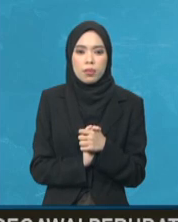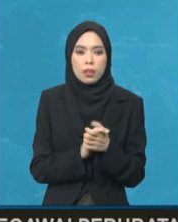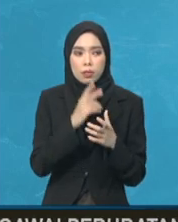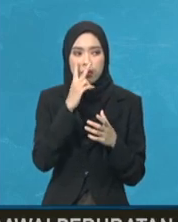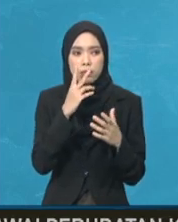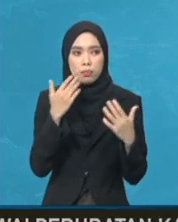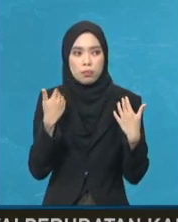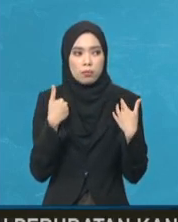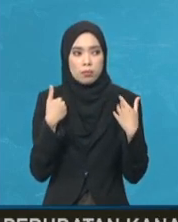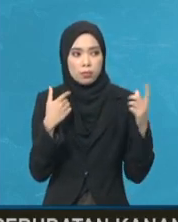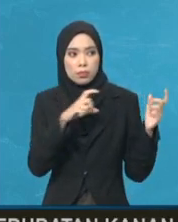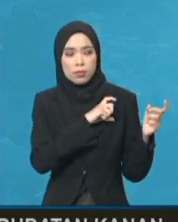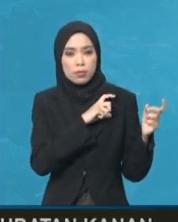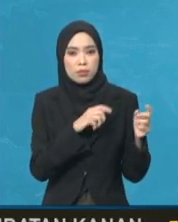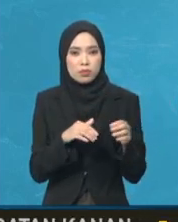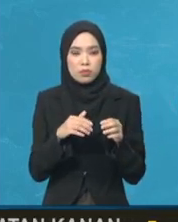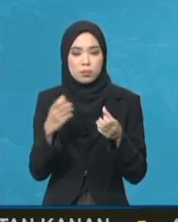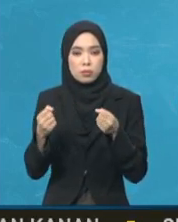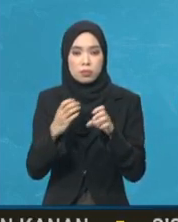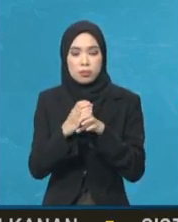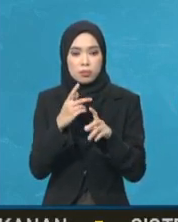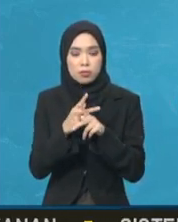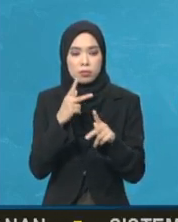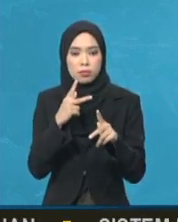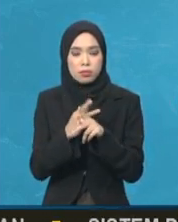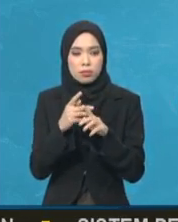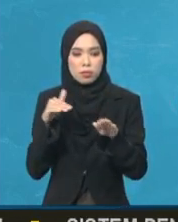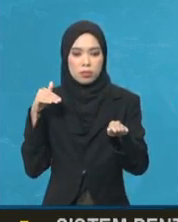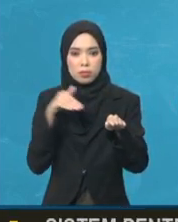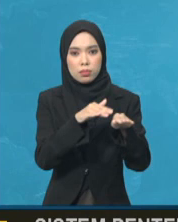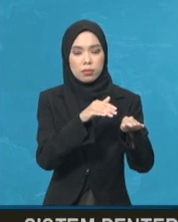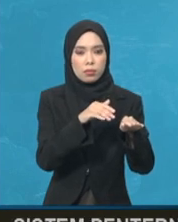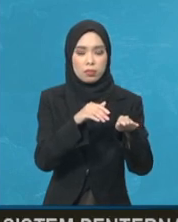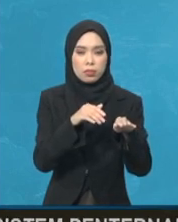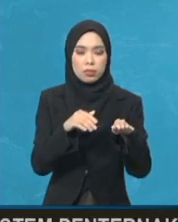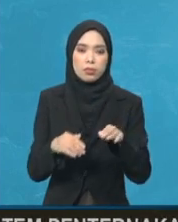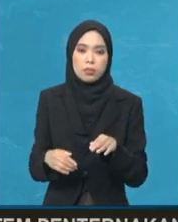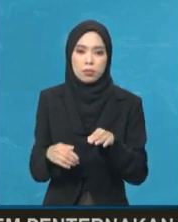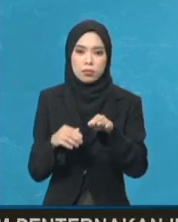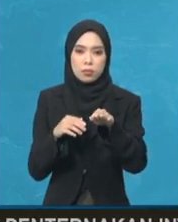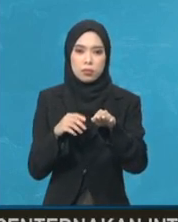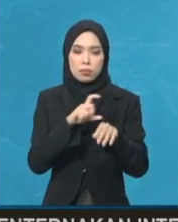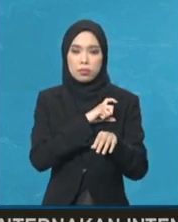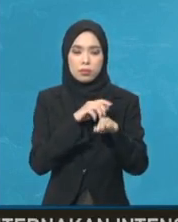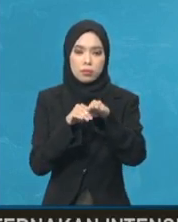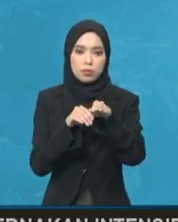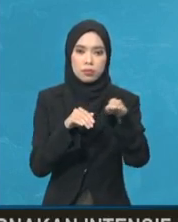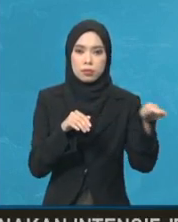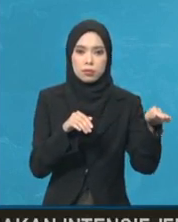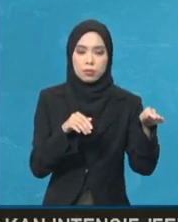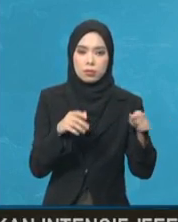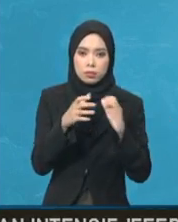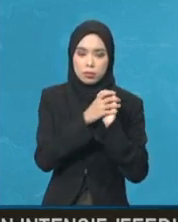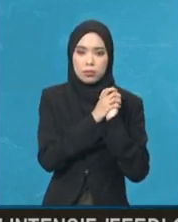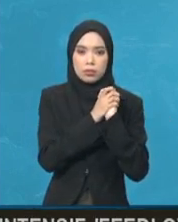laju karena pasukan ronda Namun pasukan ronda berjaya menyelamatkan diri dari dirempuh susulan itu pasukan polis diraja Brunei